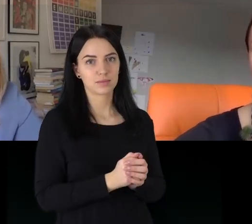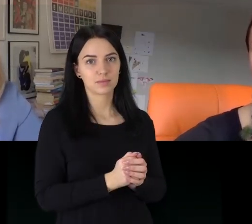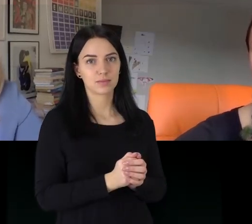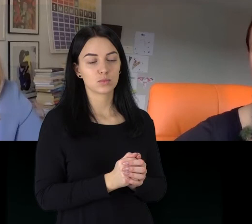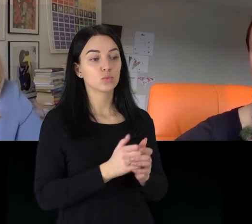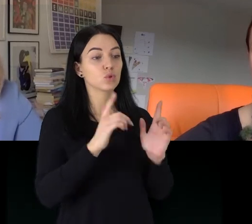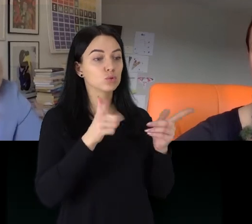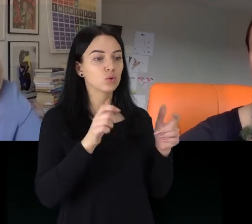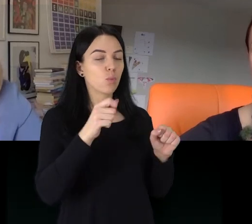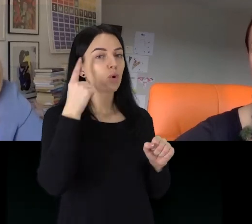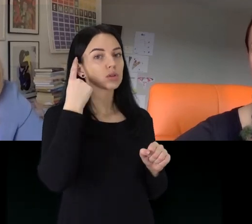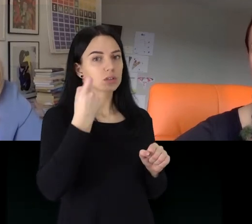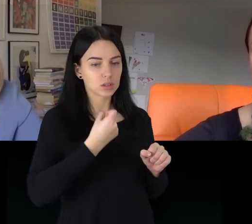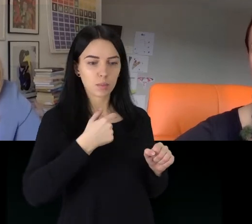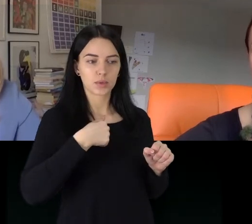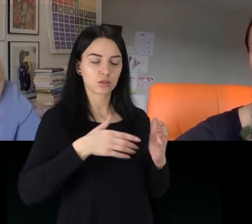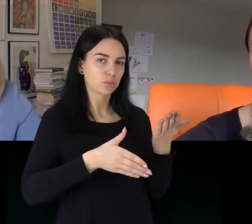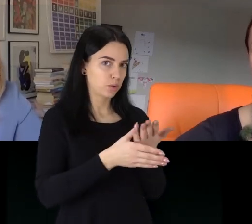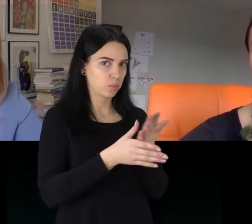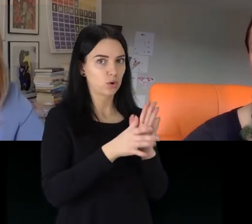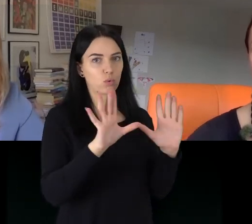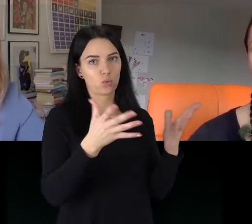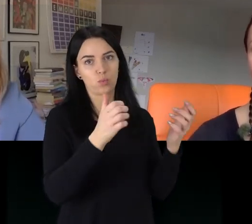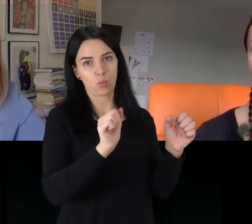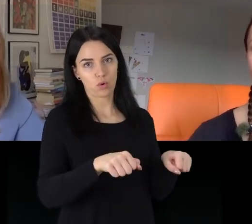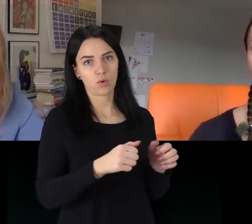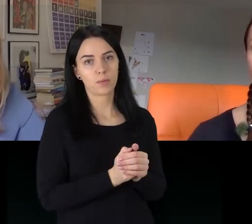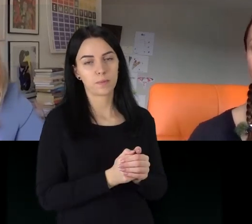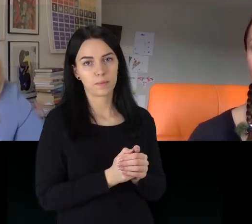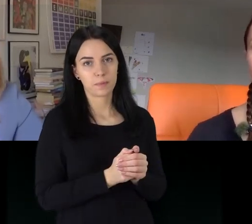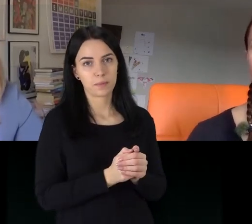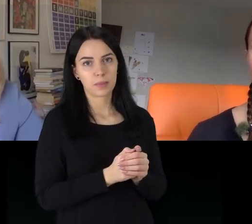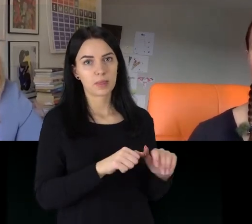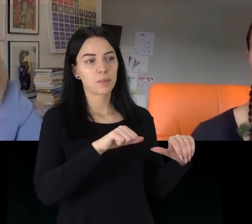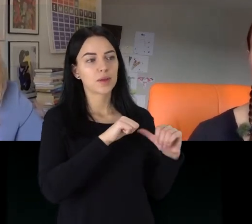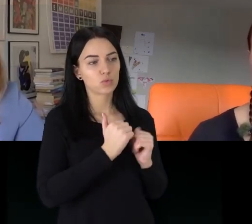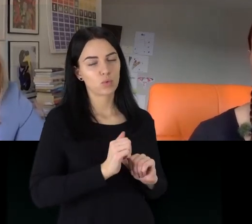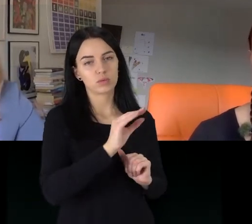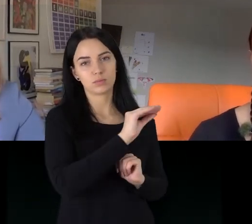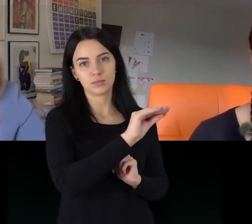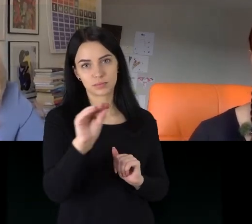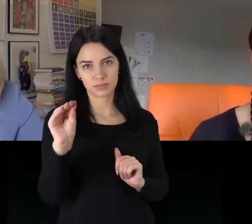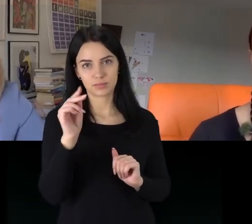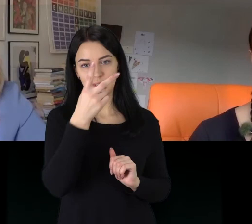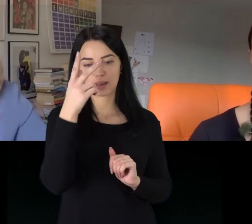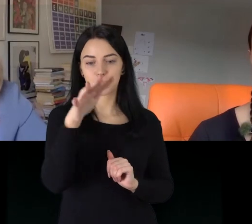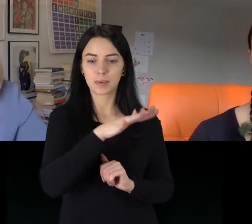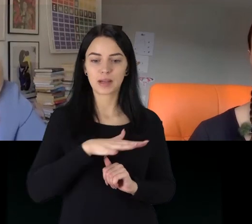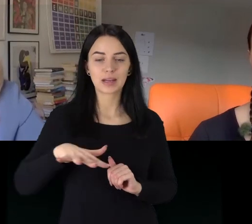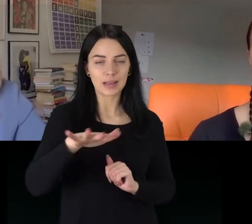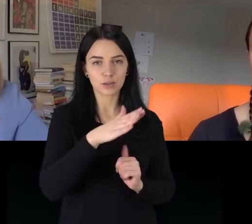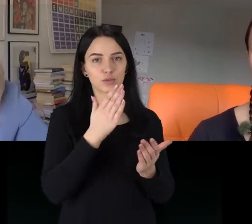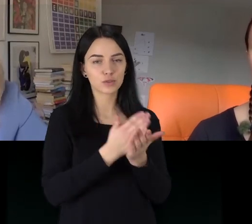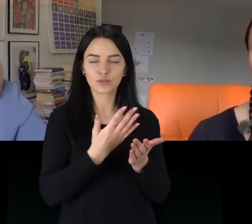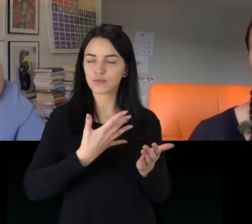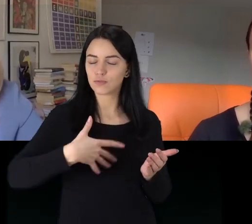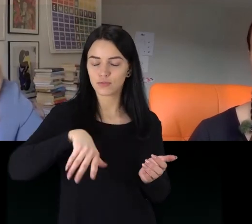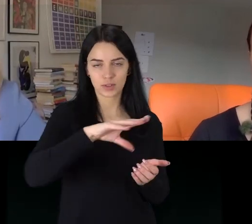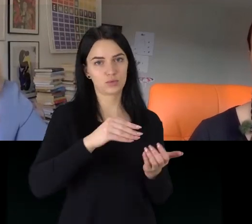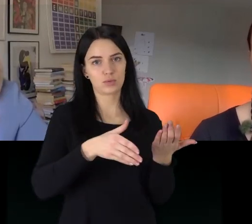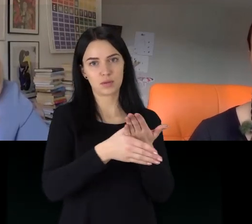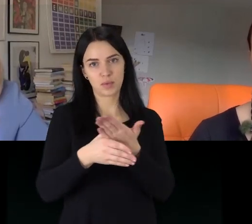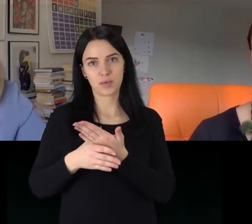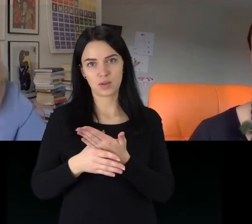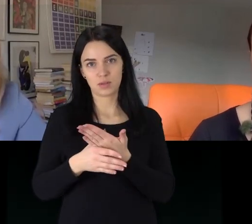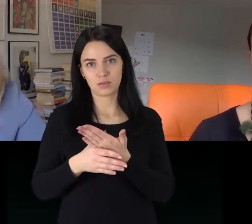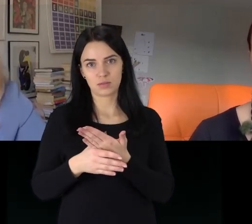galite skambinti ir man, aš būtinai padėsiu, kuo galėsiu, bet iš kitos pusės nuoširdžiausiai primenu, kad visoje Lietuvoje yra pagalba. Tikrai taip, ir jinai turi